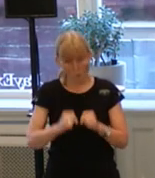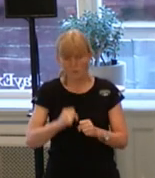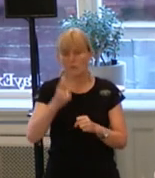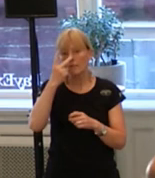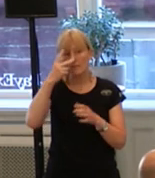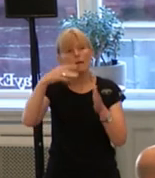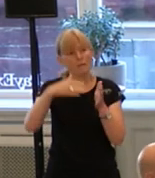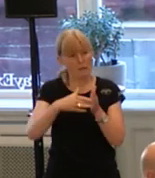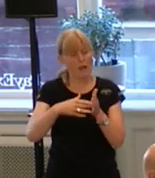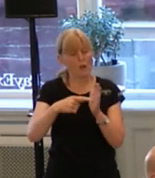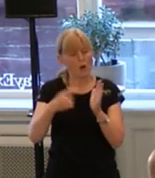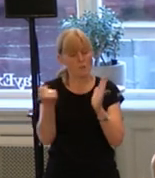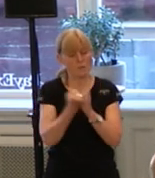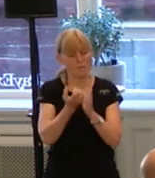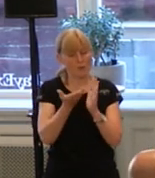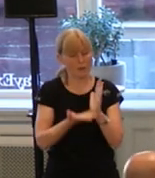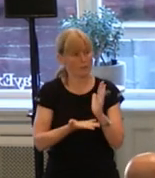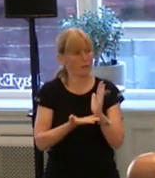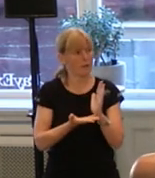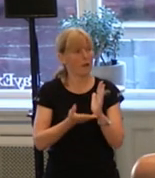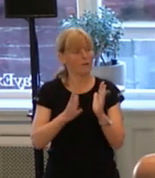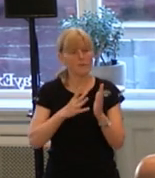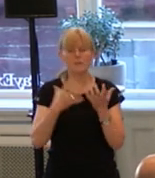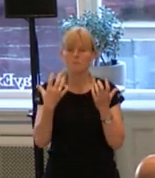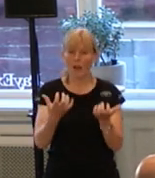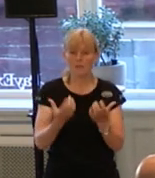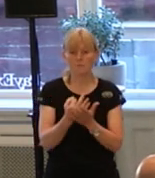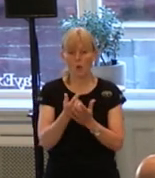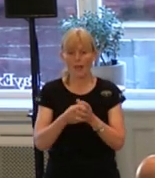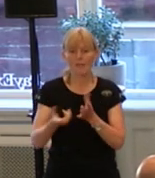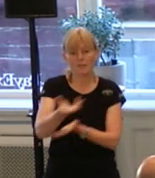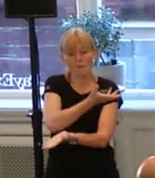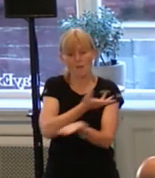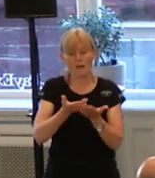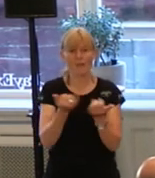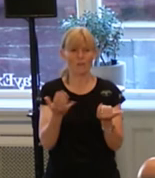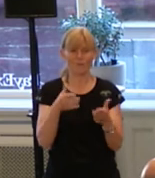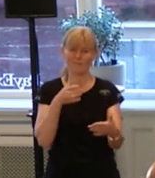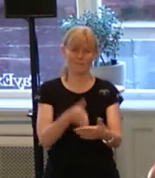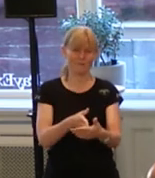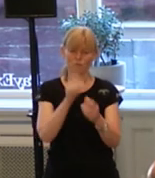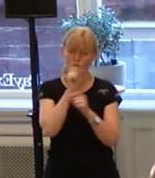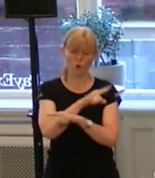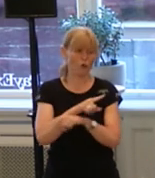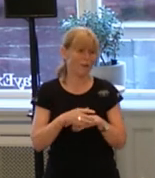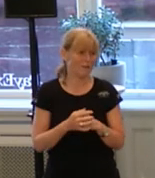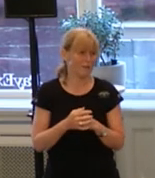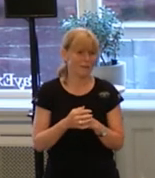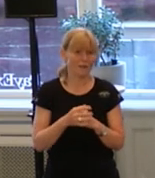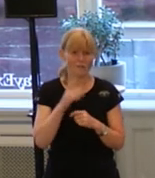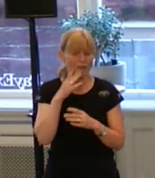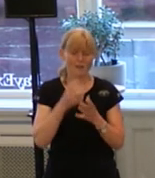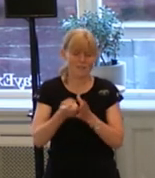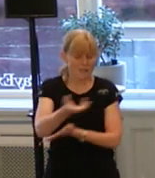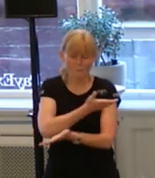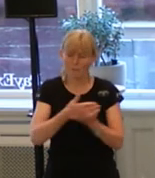hos lagstiftaren, det är ju att vi har en praktisk möjlighet att samverka. Idag kan vi inte gå ut tillsammans med